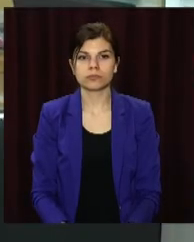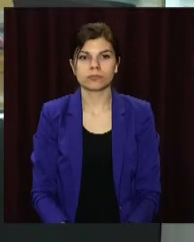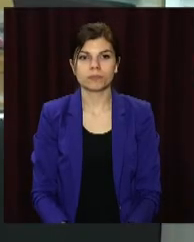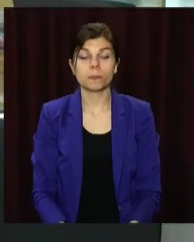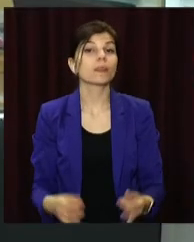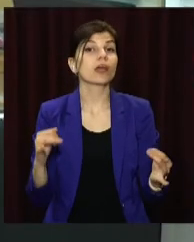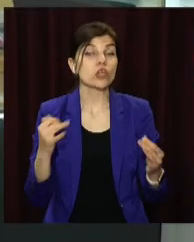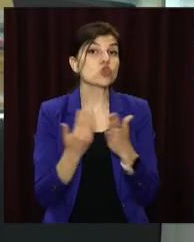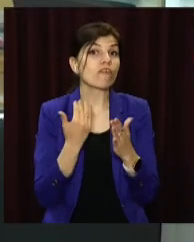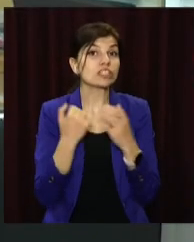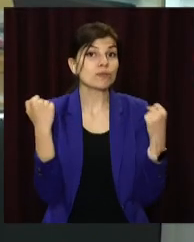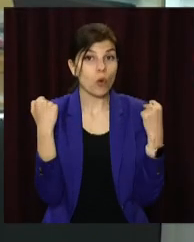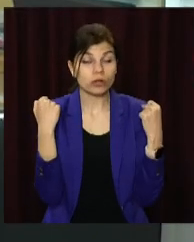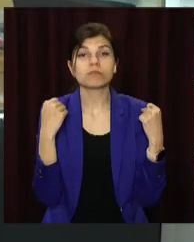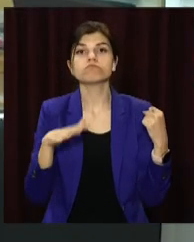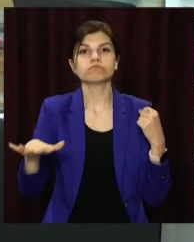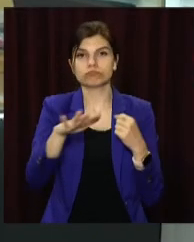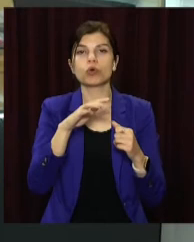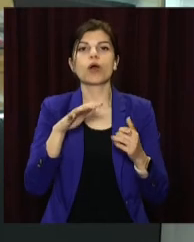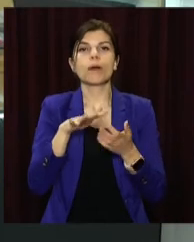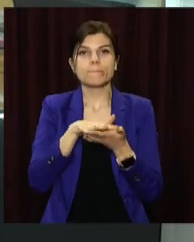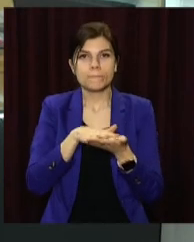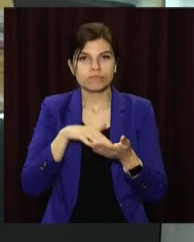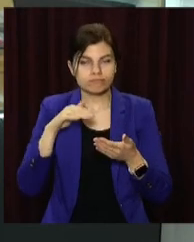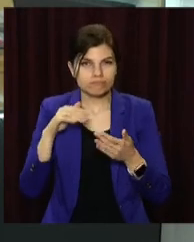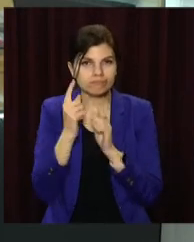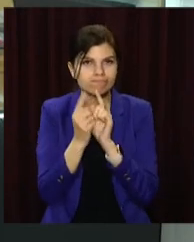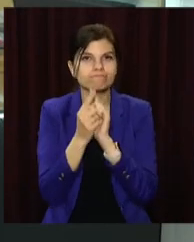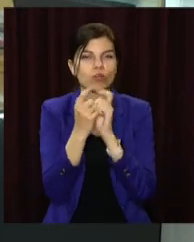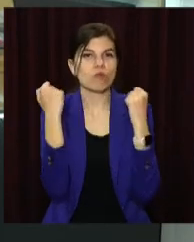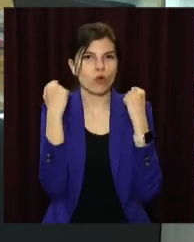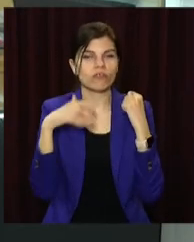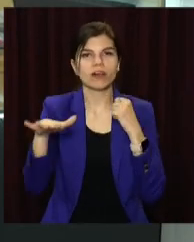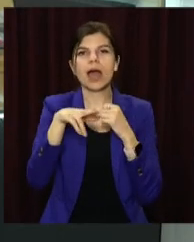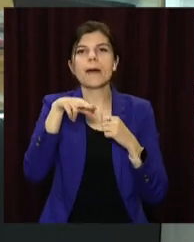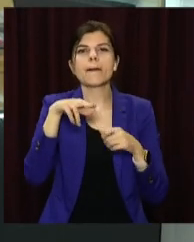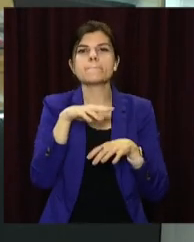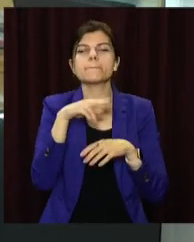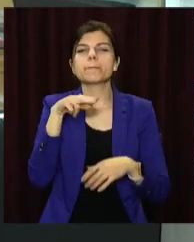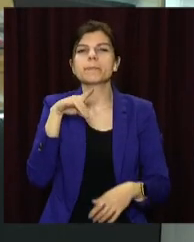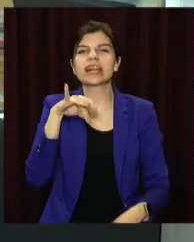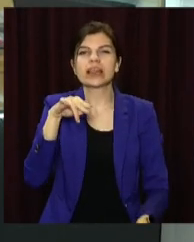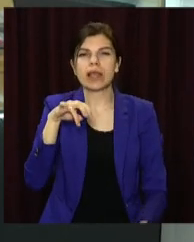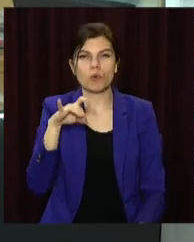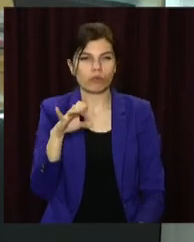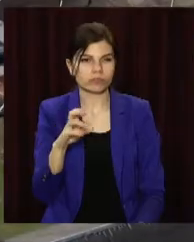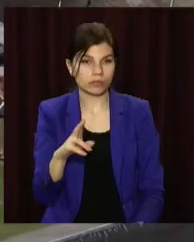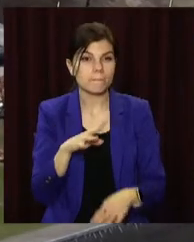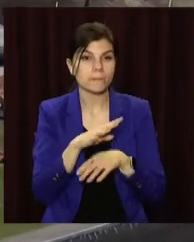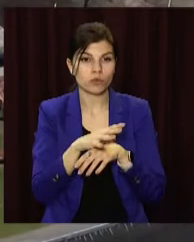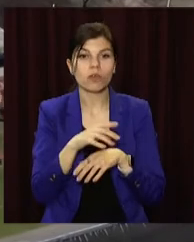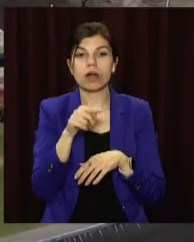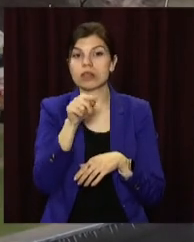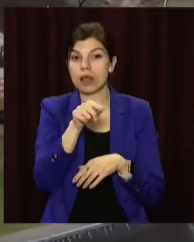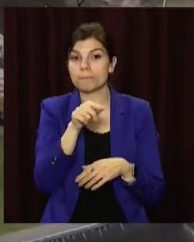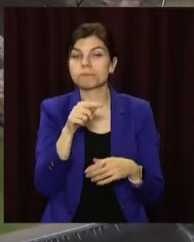І до новин спорту. У регіоні продовжують оновлювати спортивну інфраструктуру. У селі Придніпровське на Нікопольщині зводять стадіон з професійним